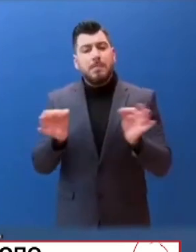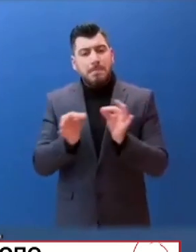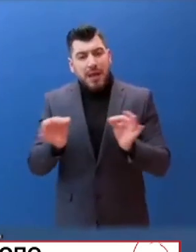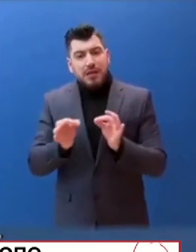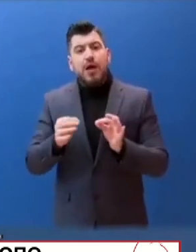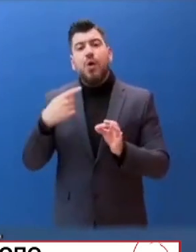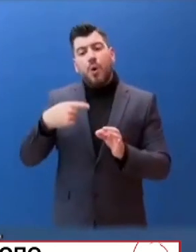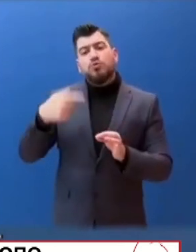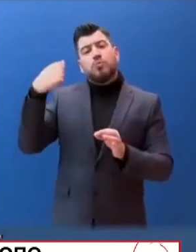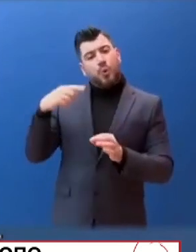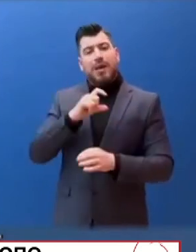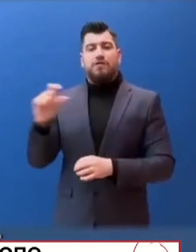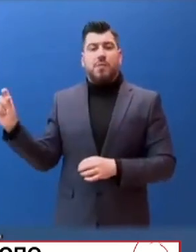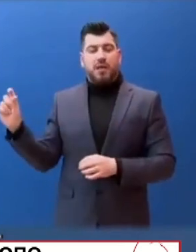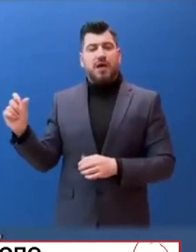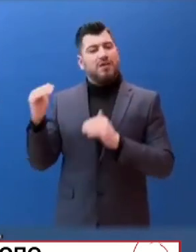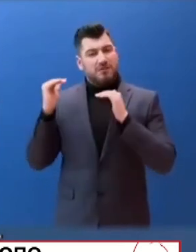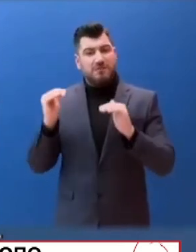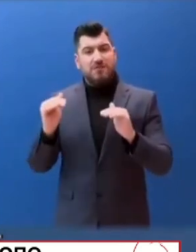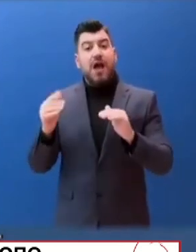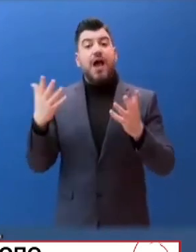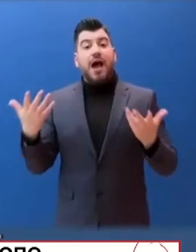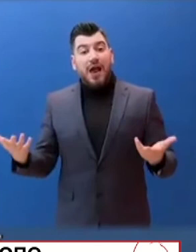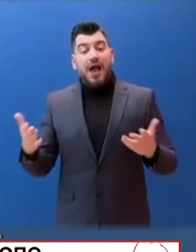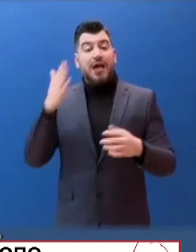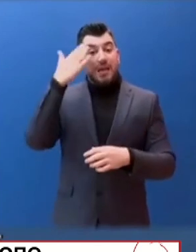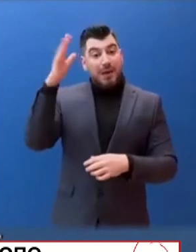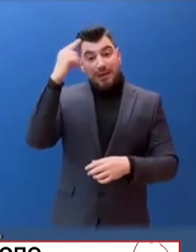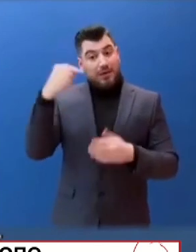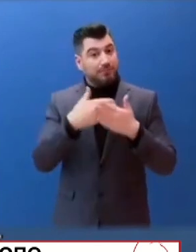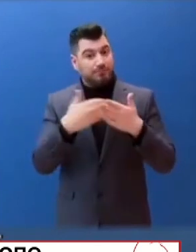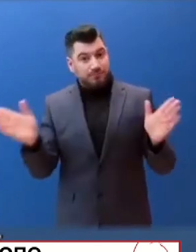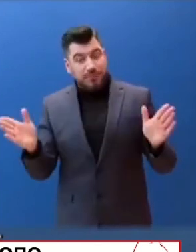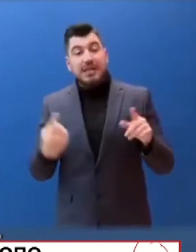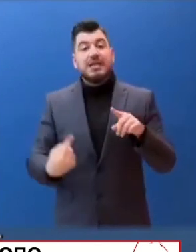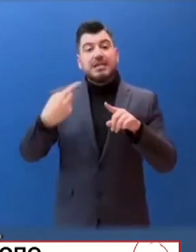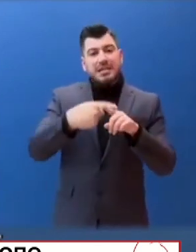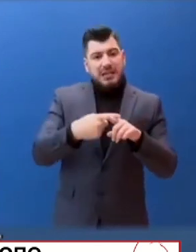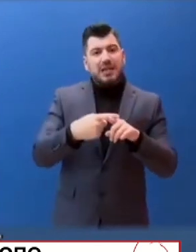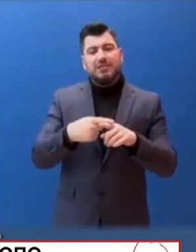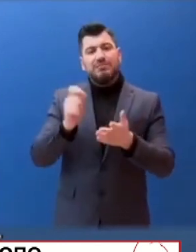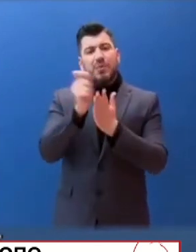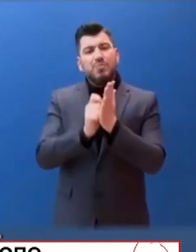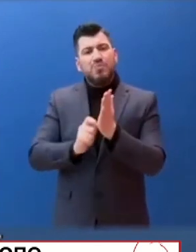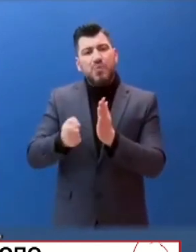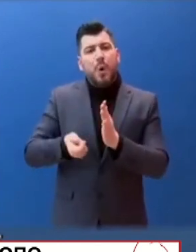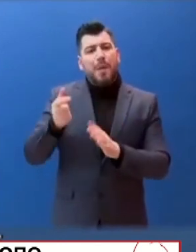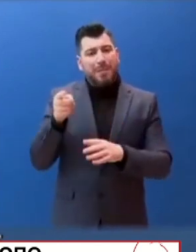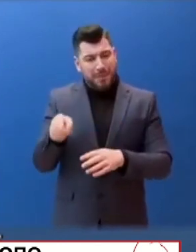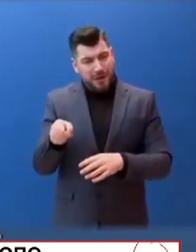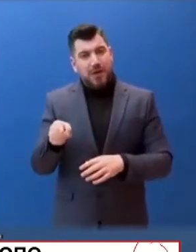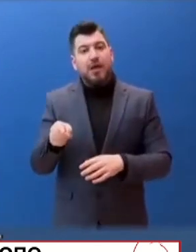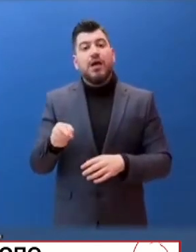εφαρμόζονταν την προηγούμενη εβδομάδα, αλλά ανοίγουν τα γυμνάσια και τα λύκια, καθώς και τα πρακτορία ΟΠΑΠ πλην των